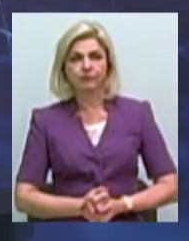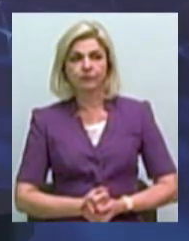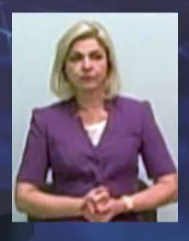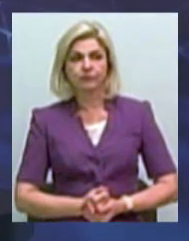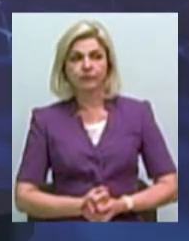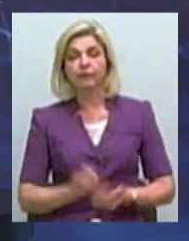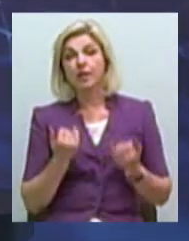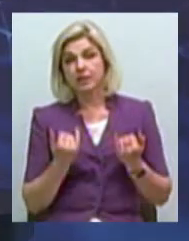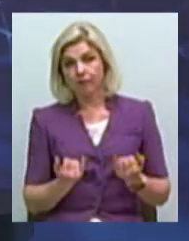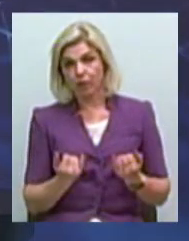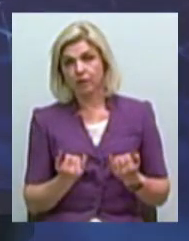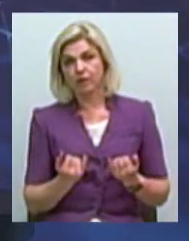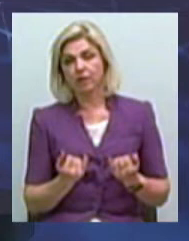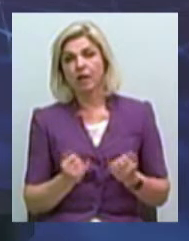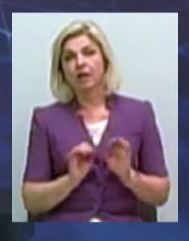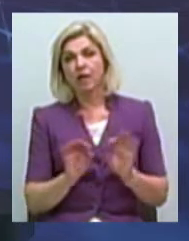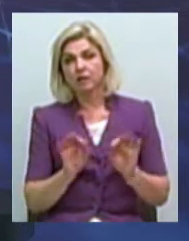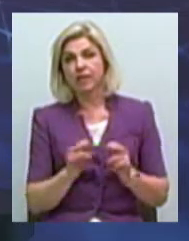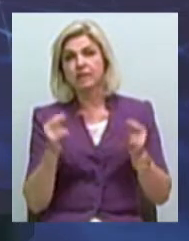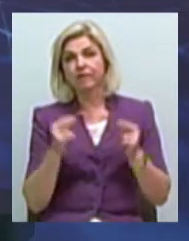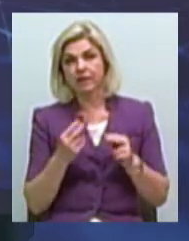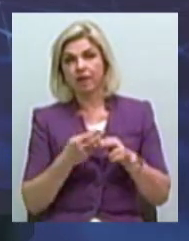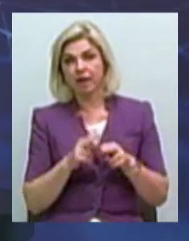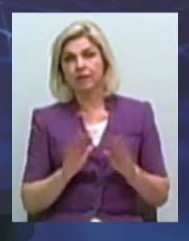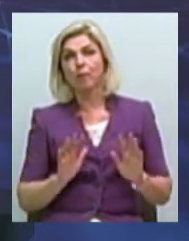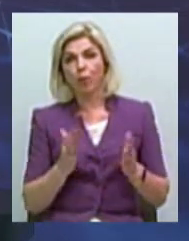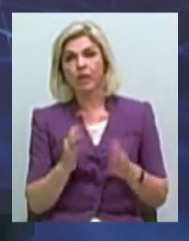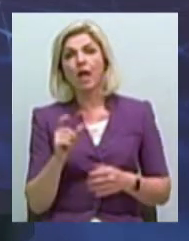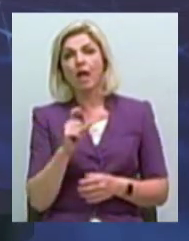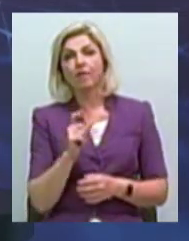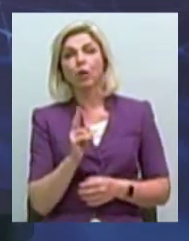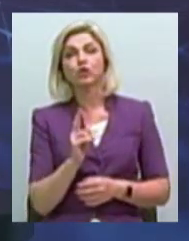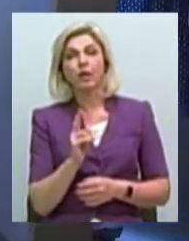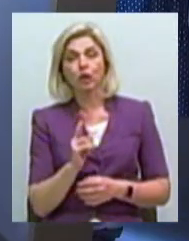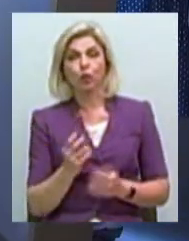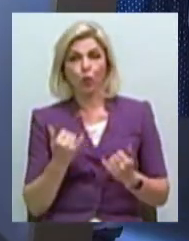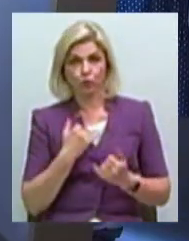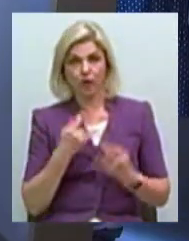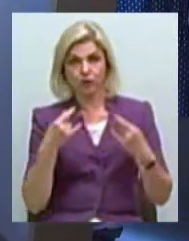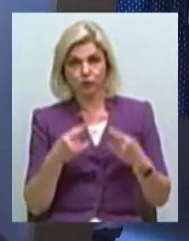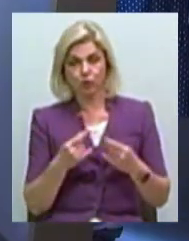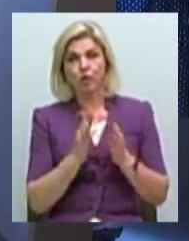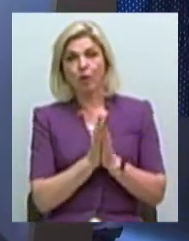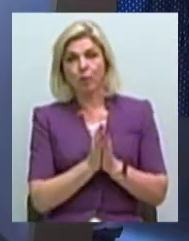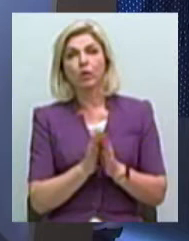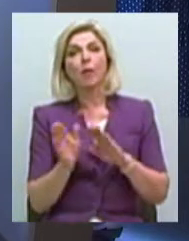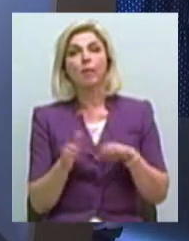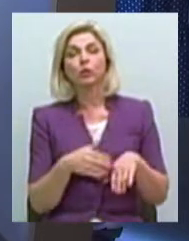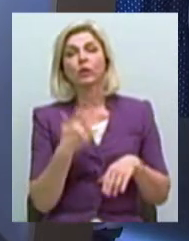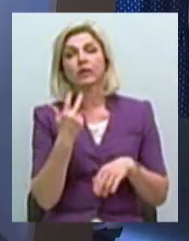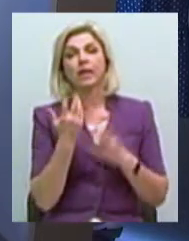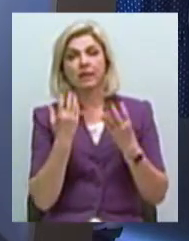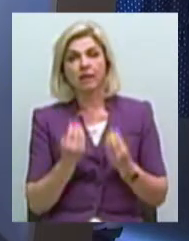І сьогодні, як я зазначила, свідок цієї події Євген Кушніренко у нас в студії. Євген, будь ласка, минуло 3 дні.